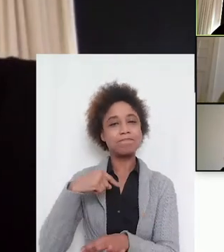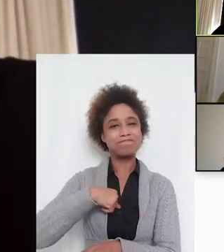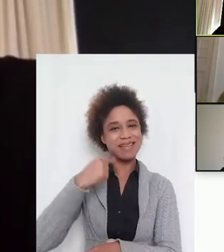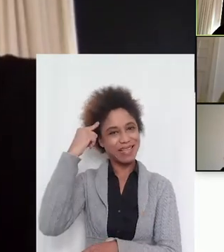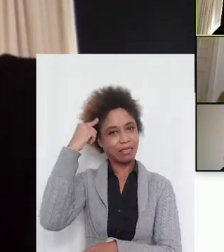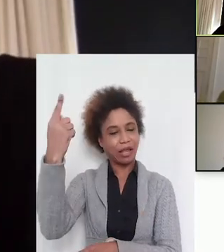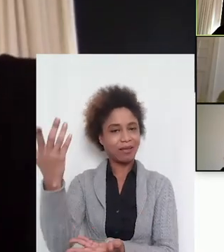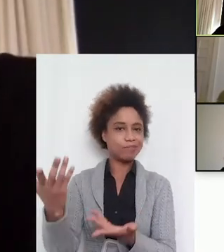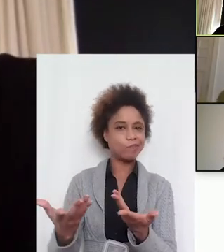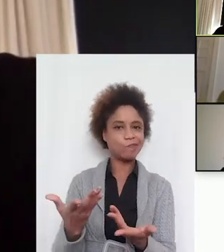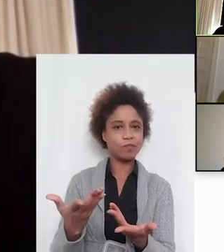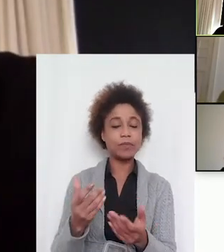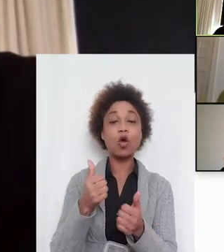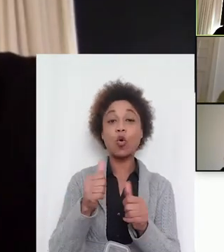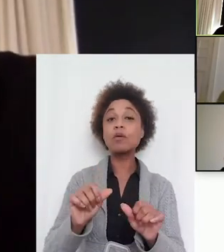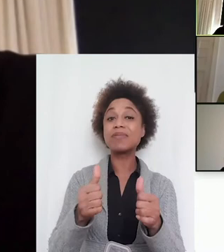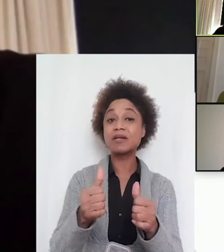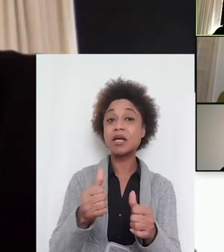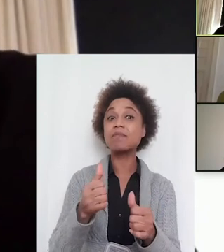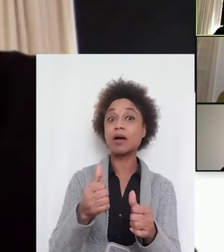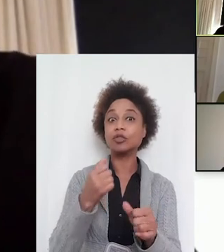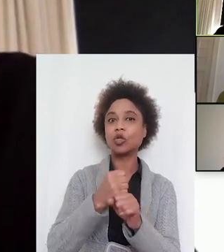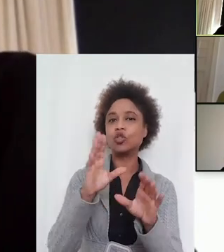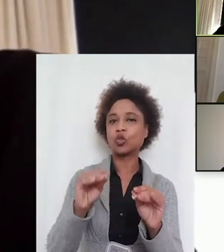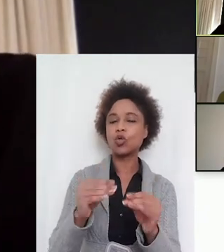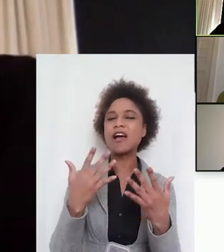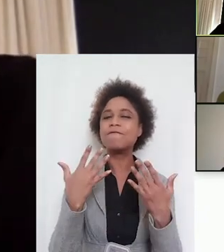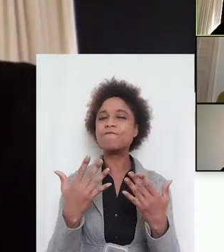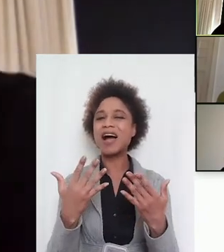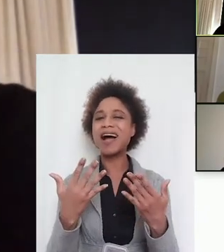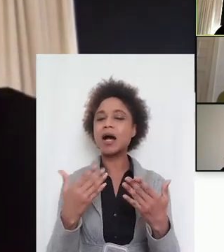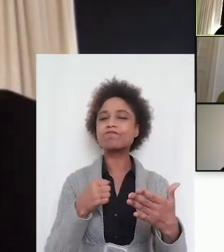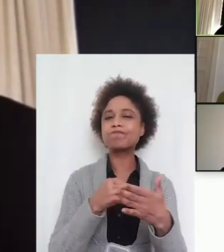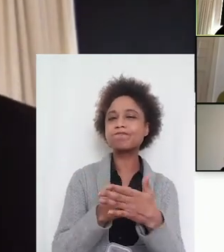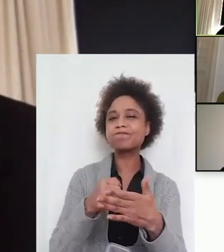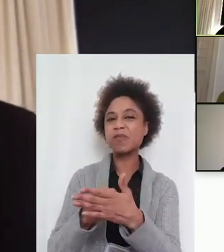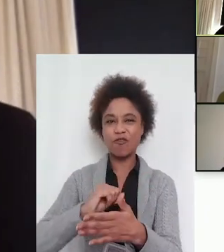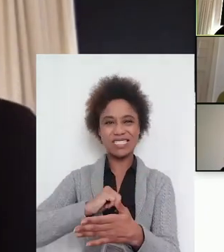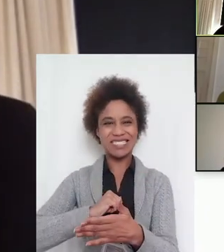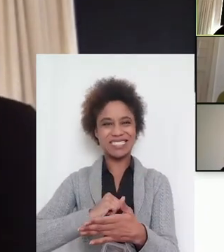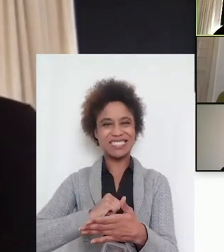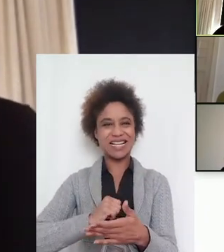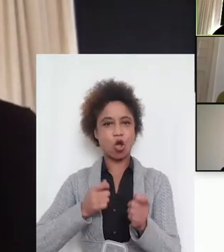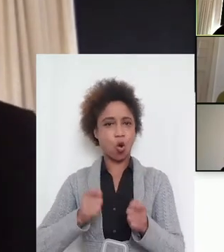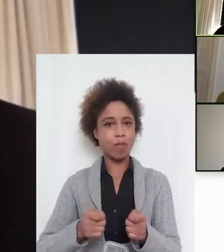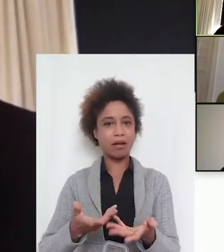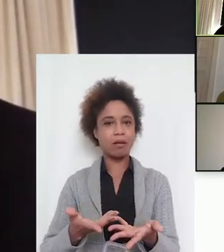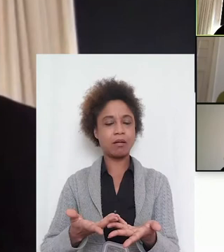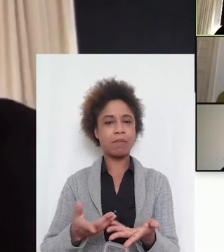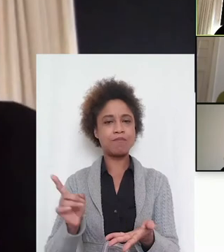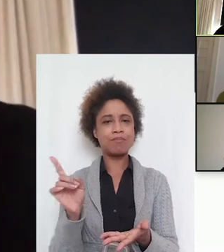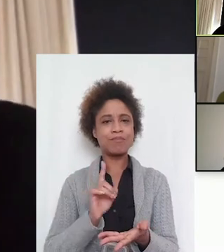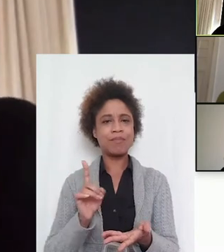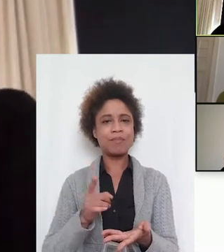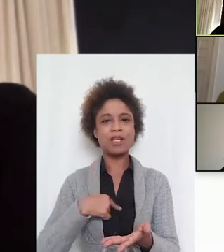je dan een goede start om dat wel te doen. Dus vaak gewoon die blokkades die je oplegt voor jezelf, is hetgeen wat eigenlijk